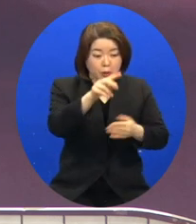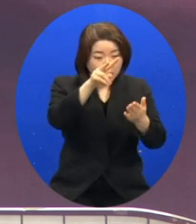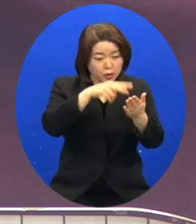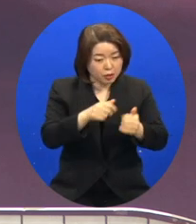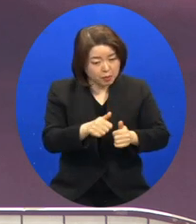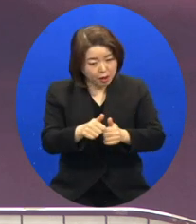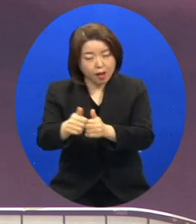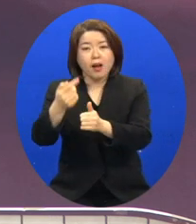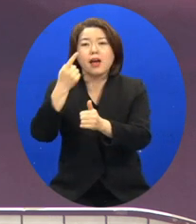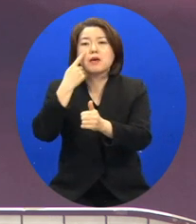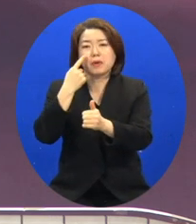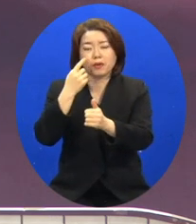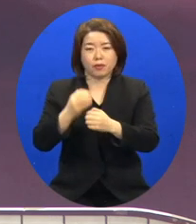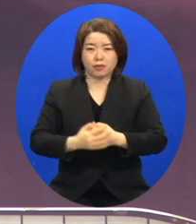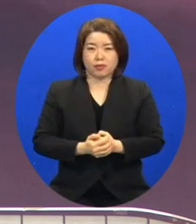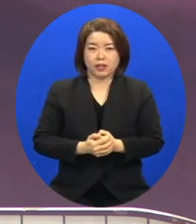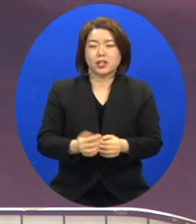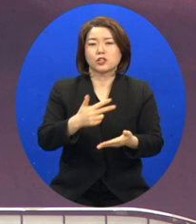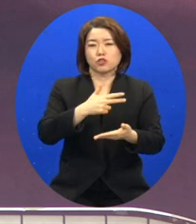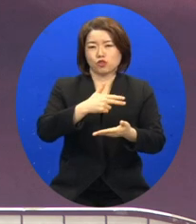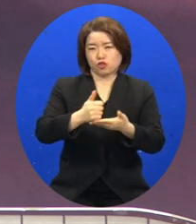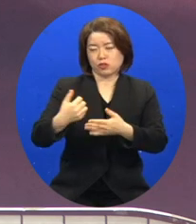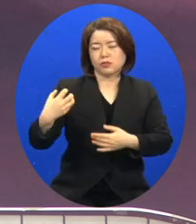주님이 하십니다